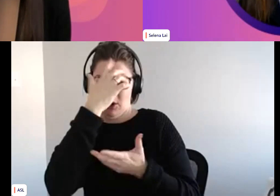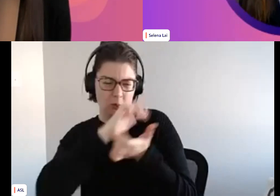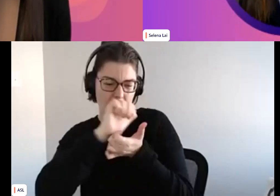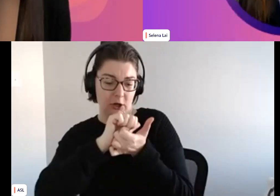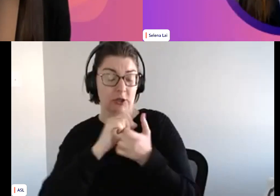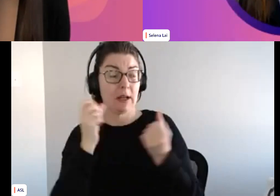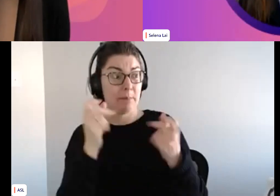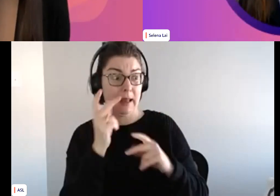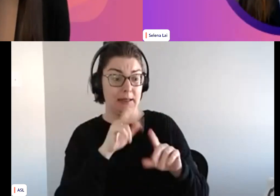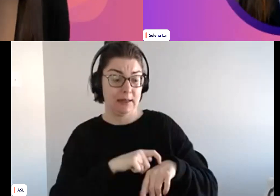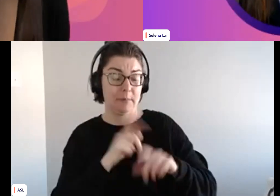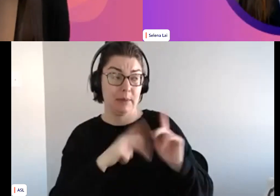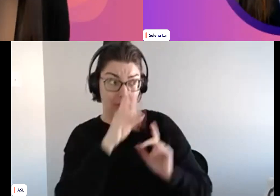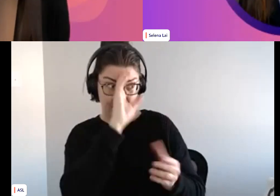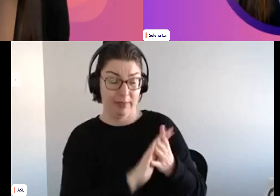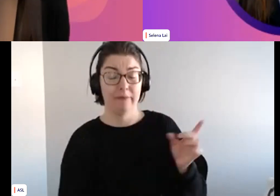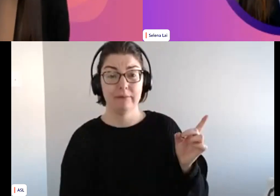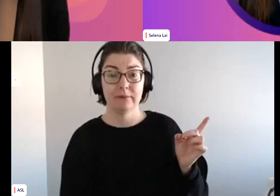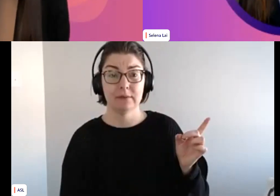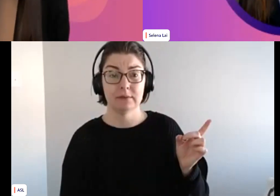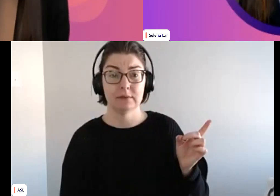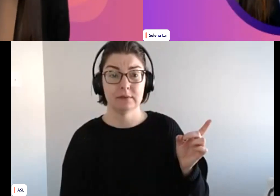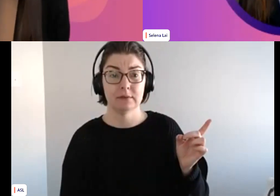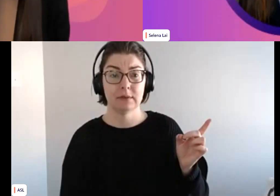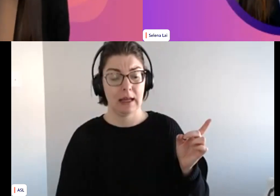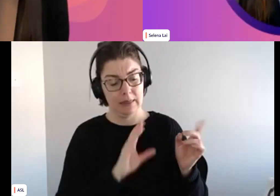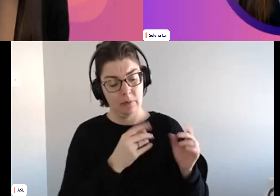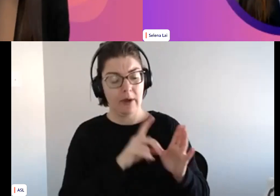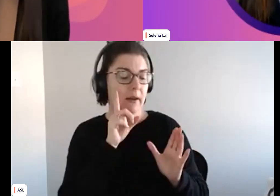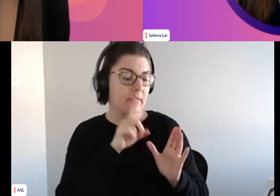la relation avec tes enfants et